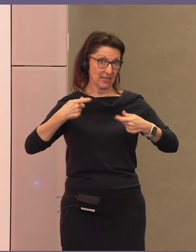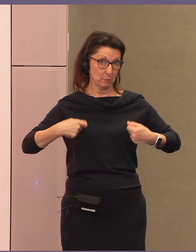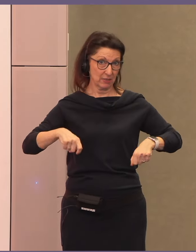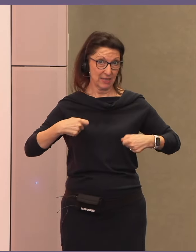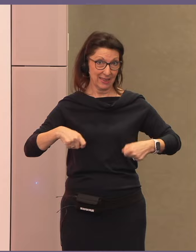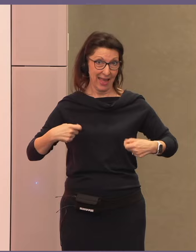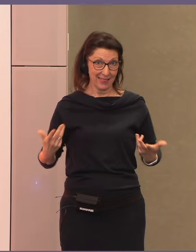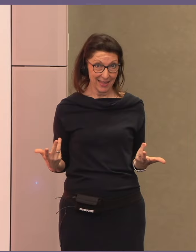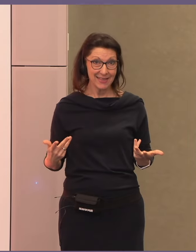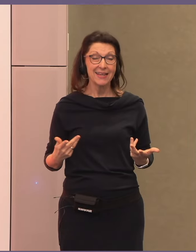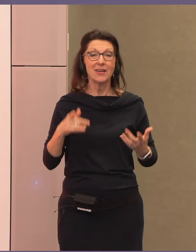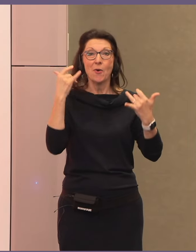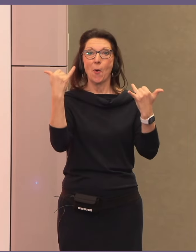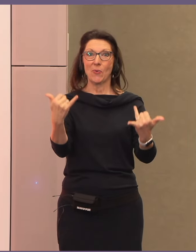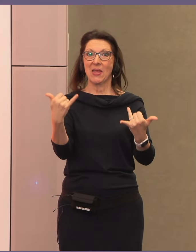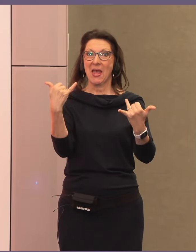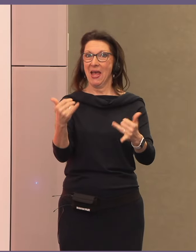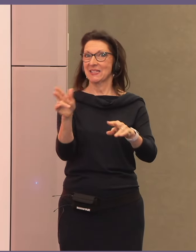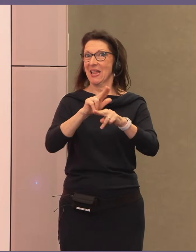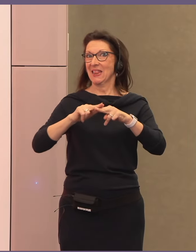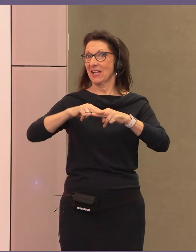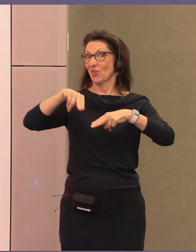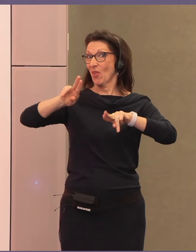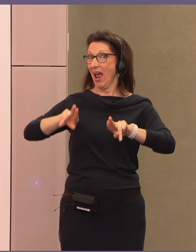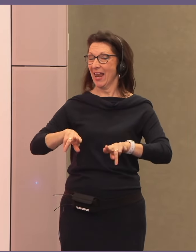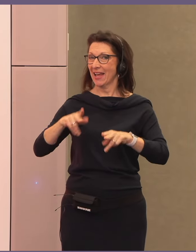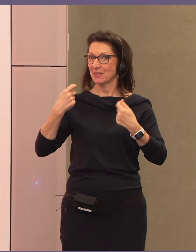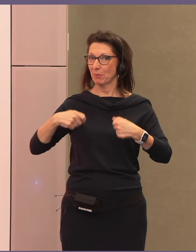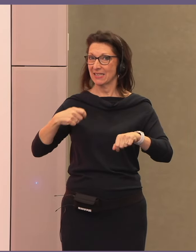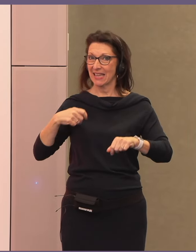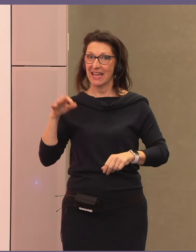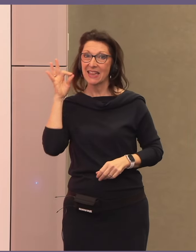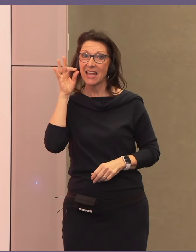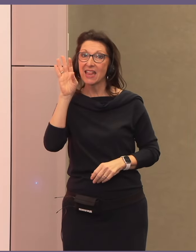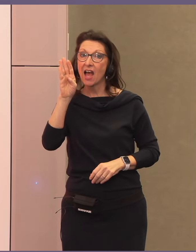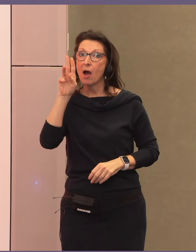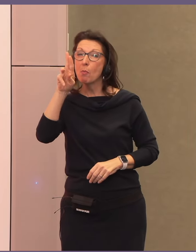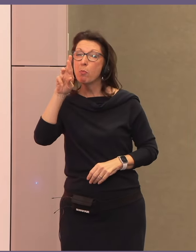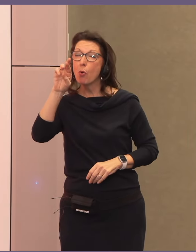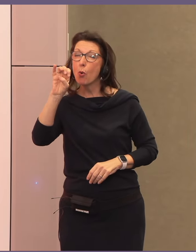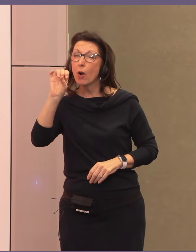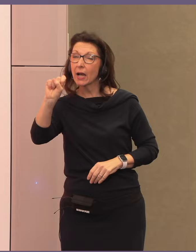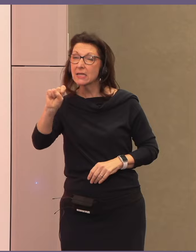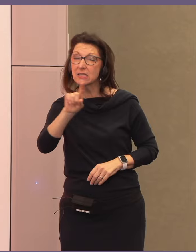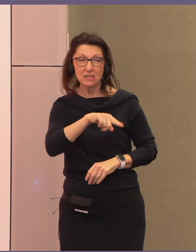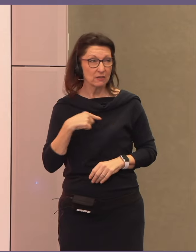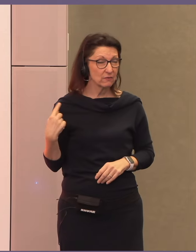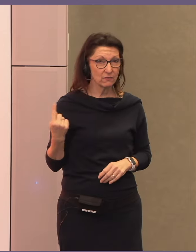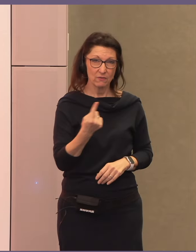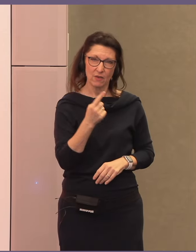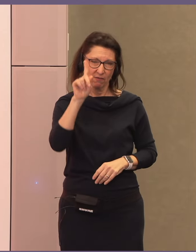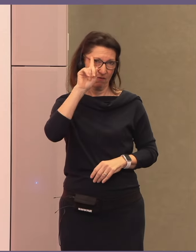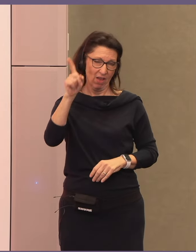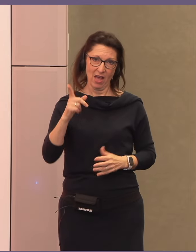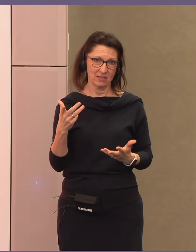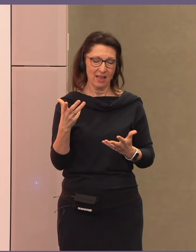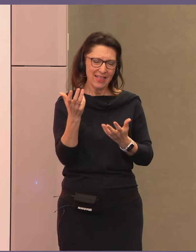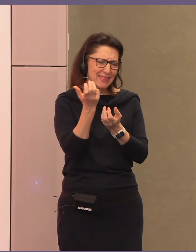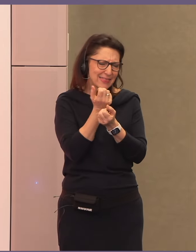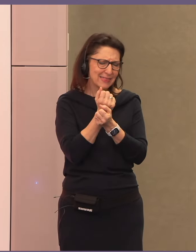Nationalratspräsidentin Doris Burres, das Wissen, dass die demokratische Teilhabe und der